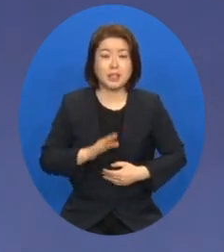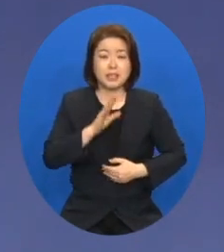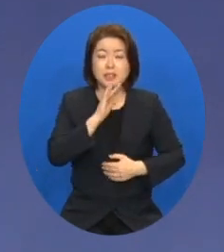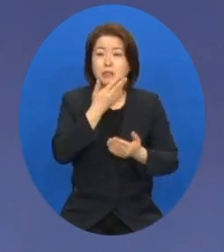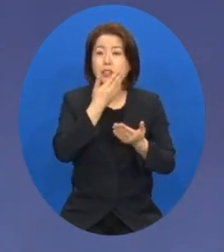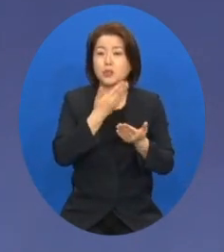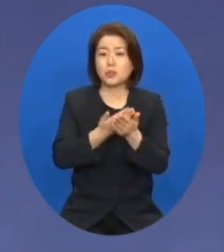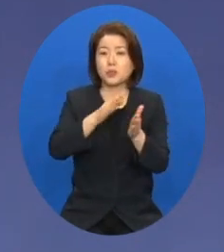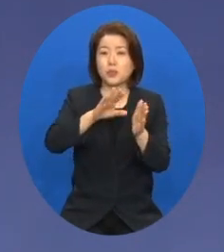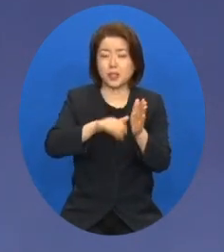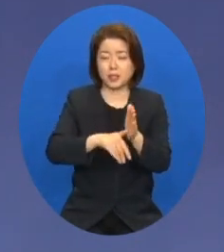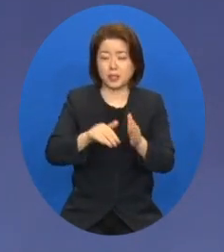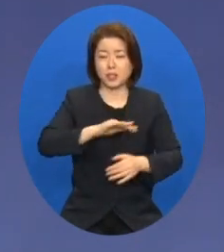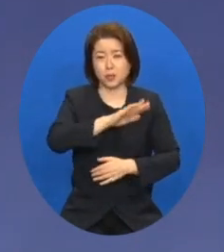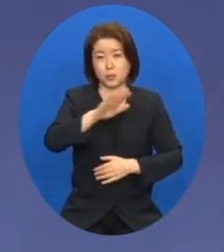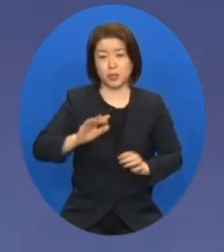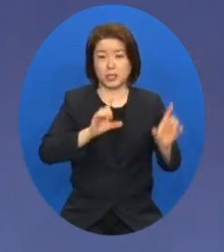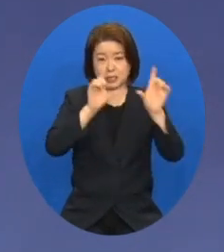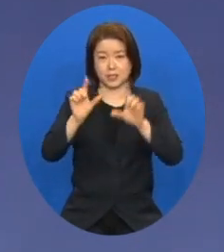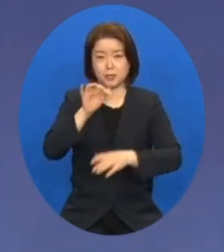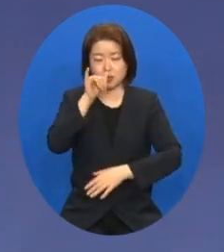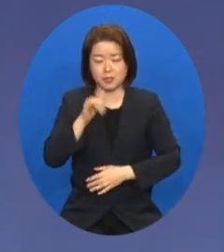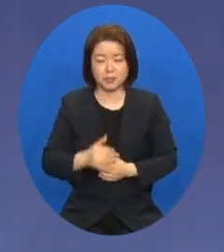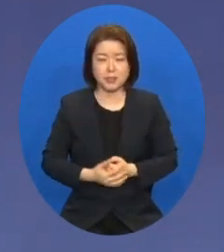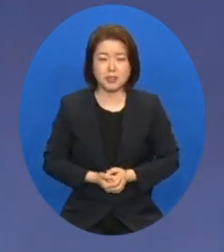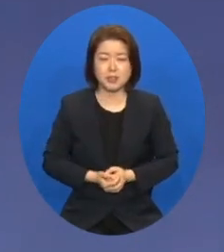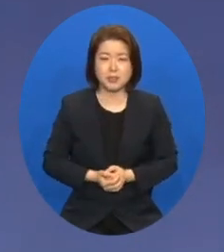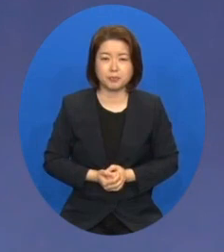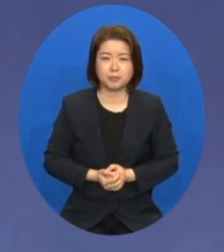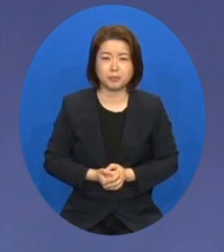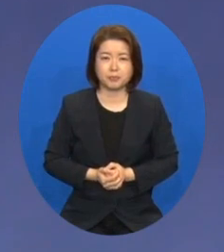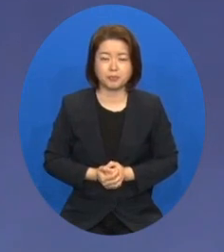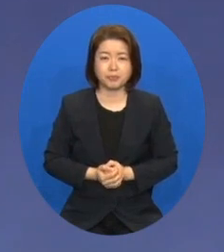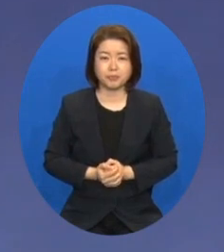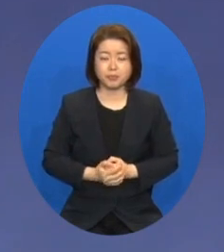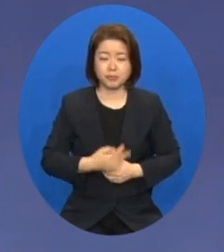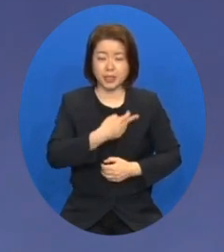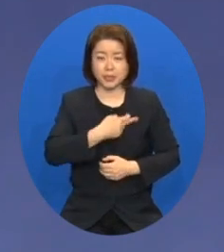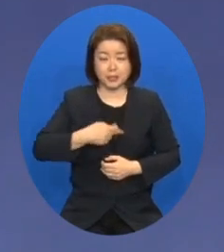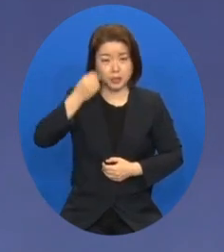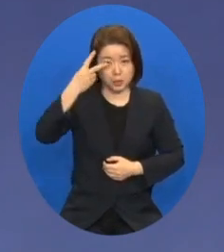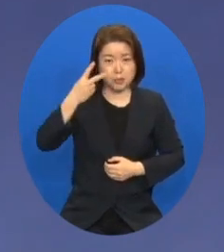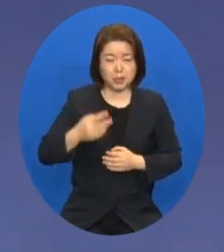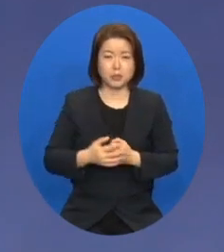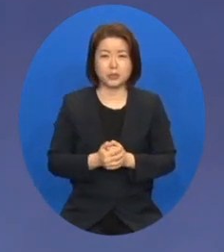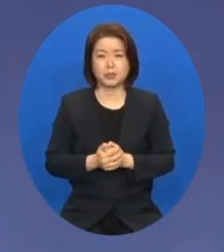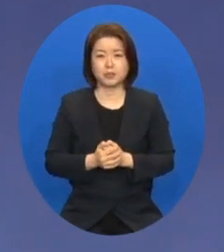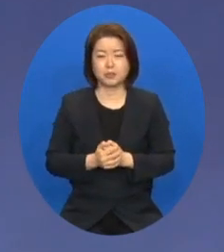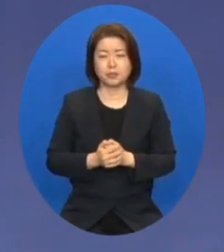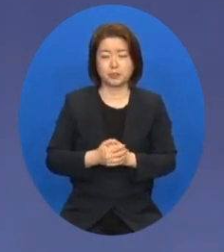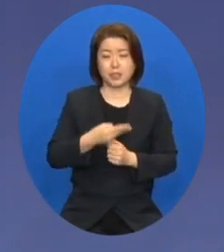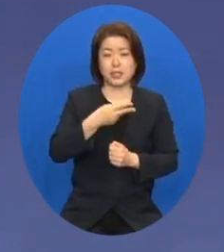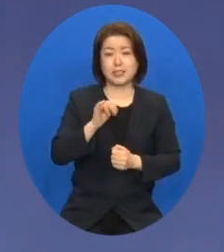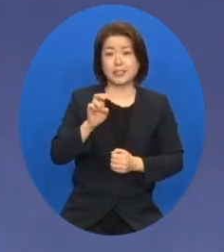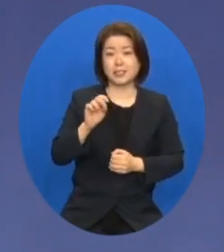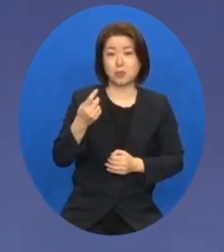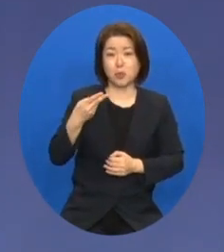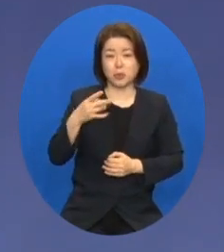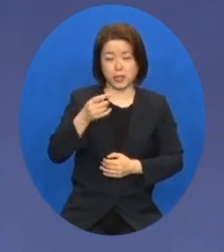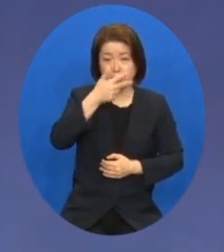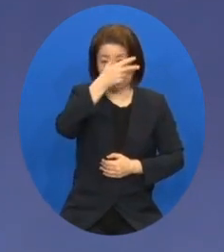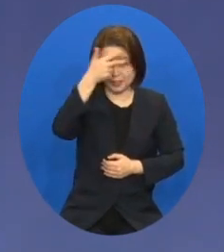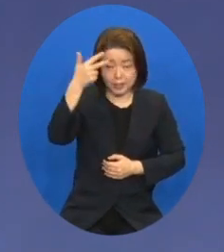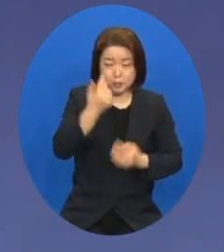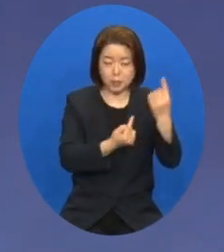중요한 때 우리가 있습니다 사실 사도 바울은 디모데가 보다도 아볼로